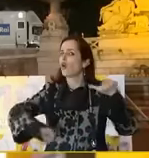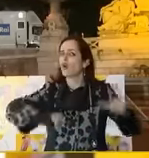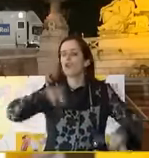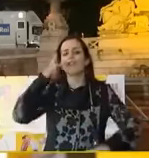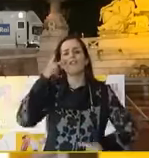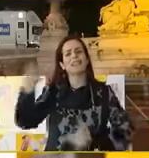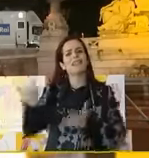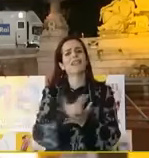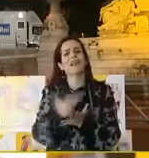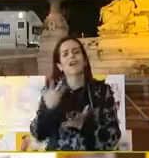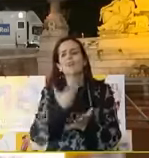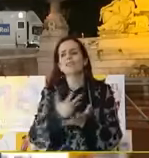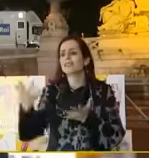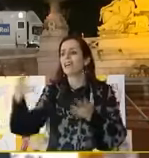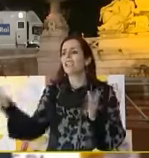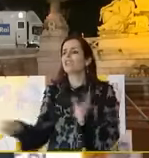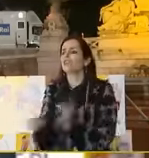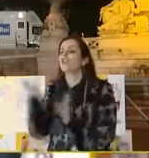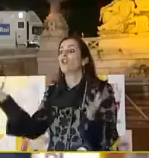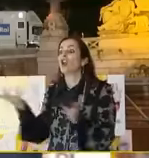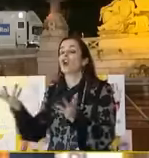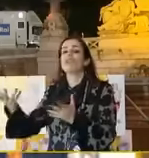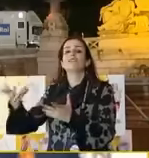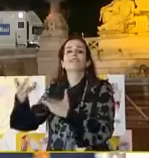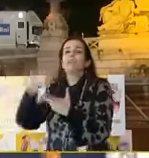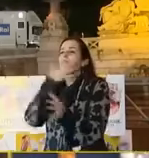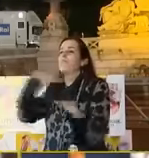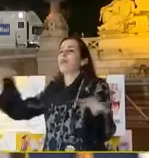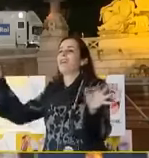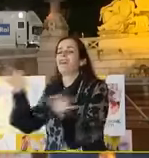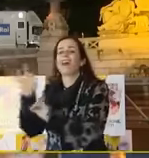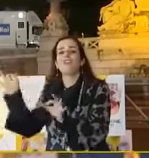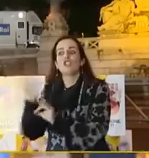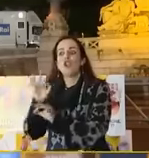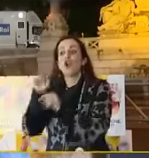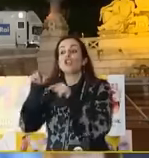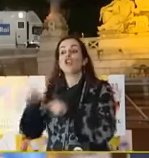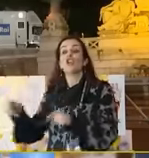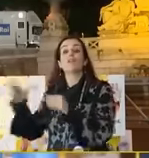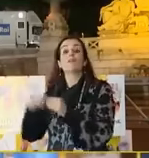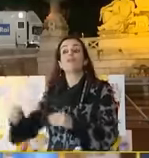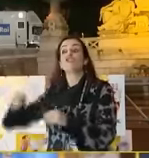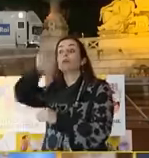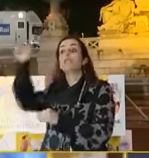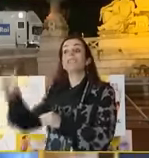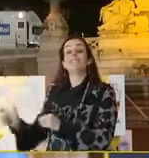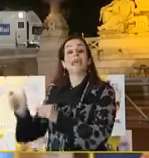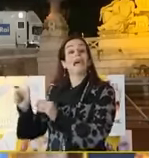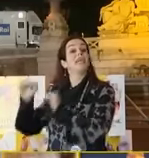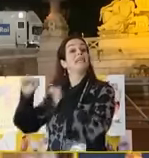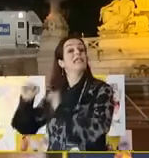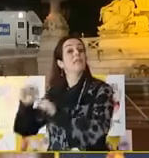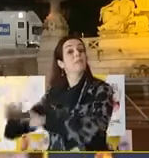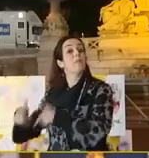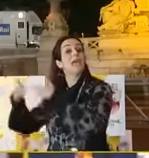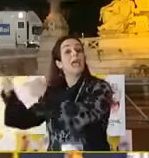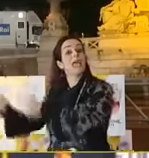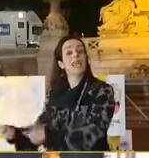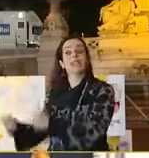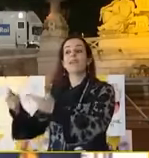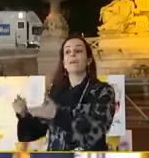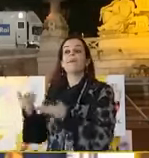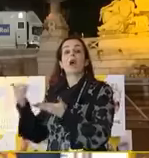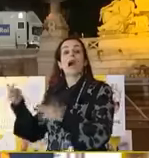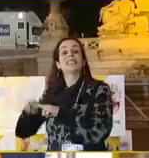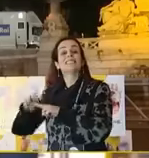accadevano delle cose meravigliose, che avrebbero fatto del bene per questo paese, che avrebbero dato l'assistenza, e mano a mano